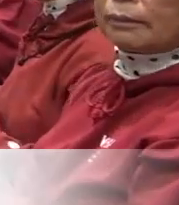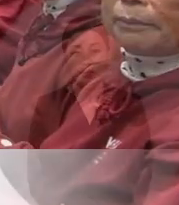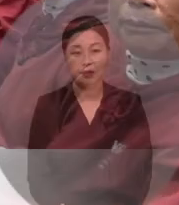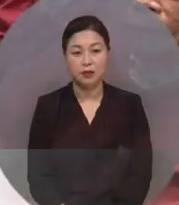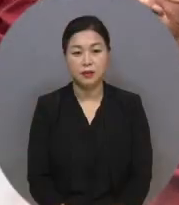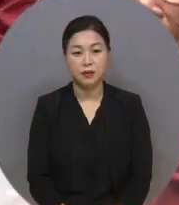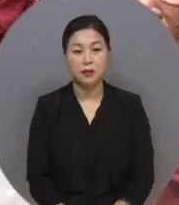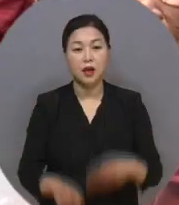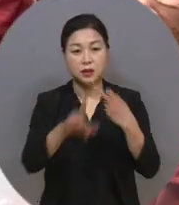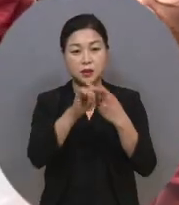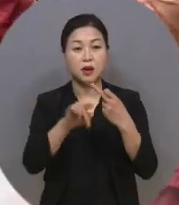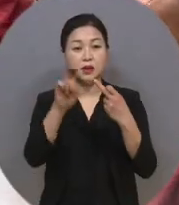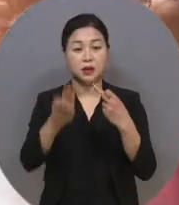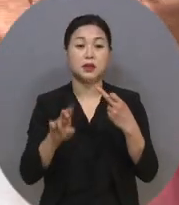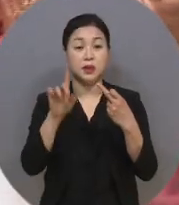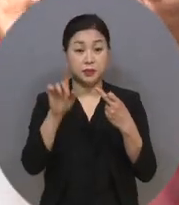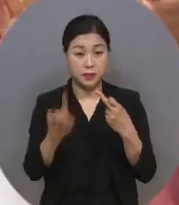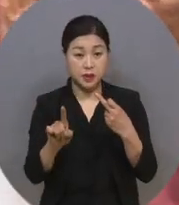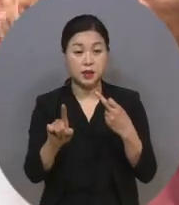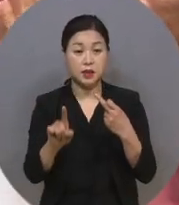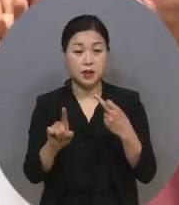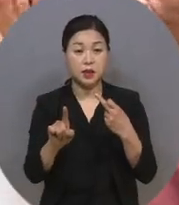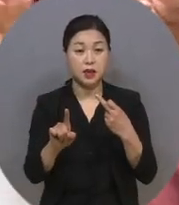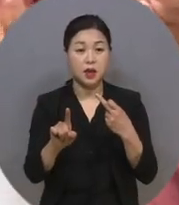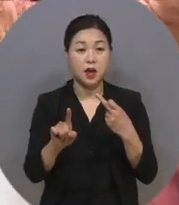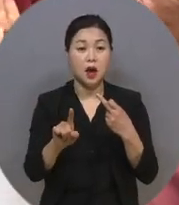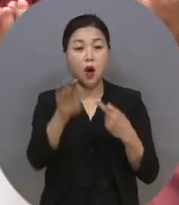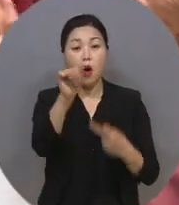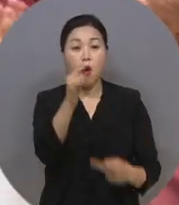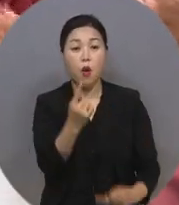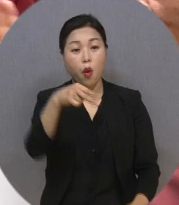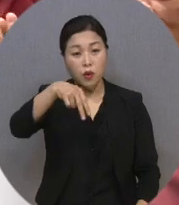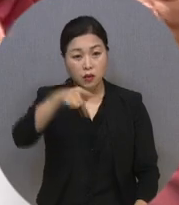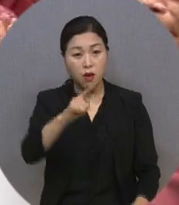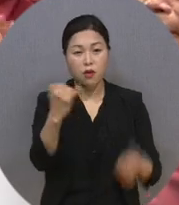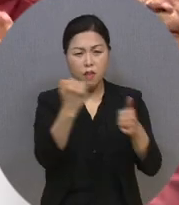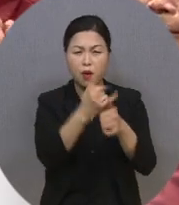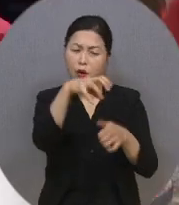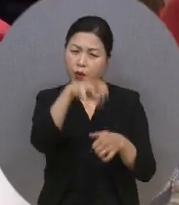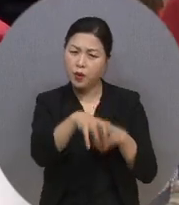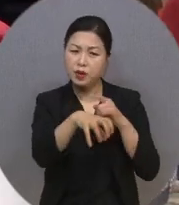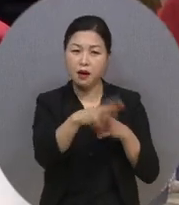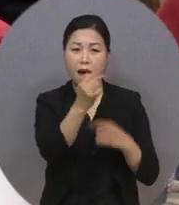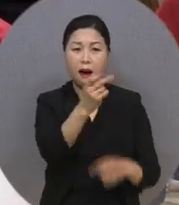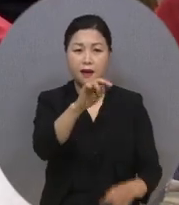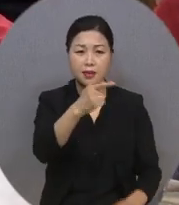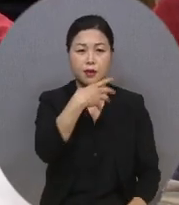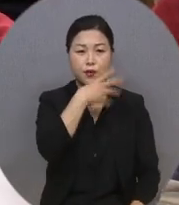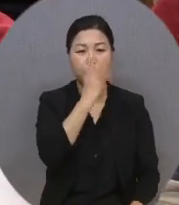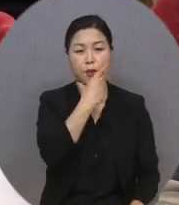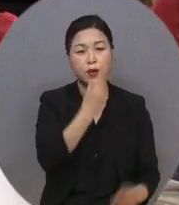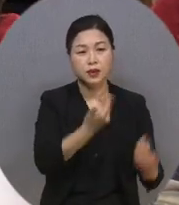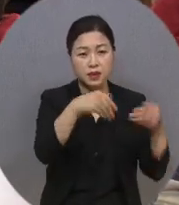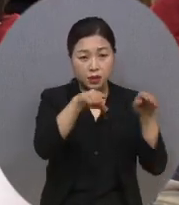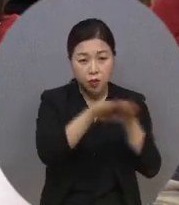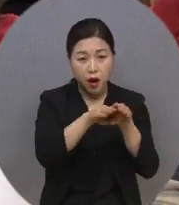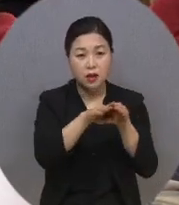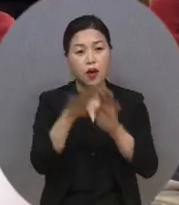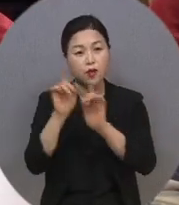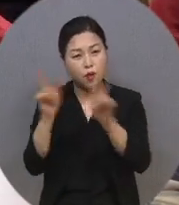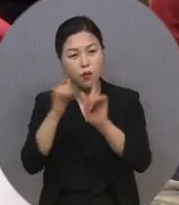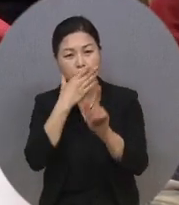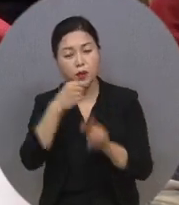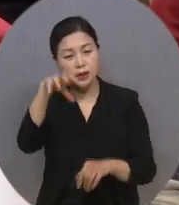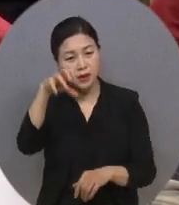지난 21일 호서 웨딩홀 마들렌에서 온양문화원 아산시 노인복지관 아산시 동부복지관에서